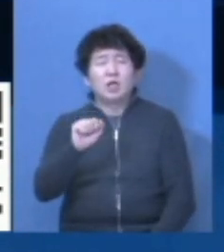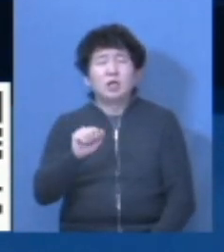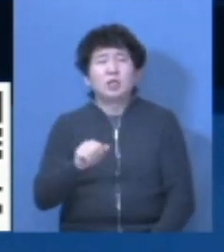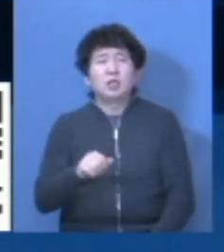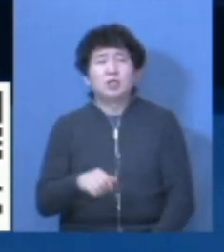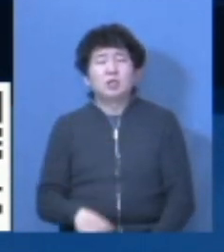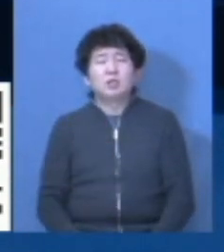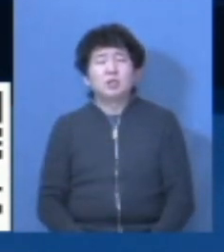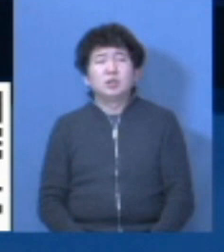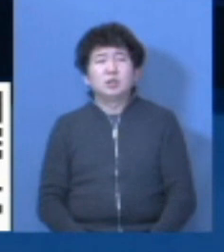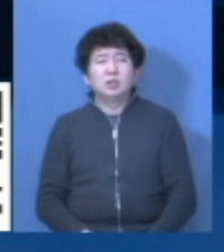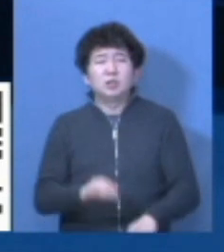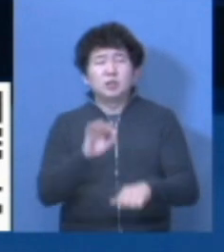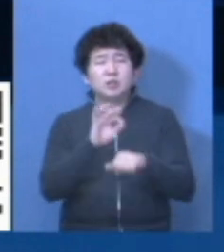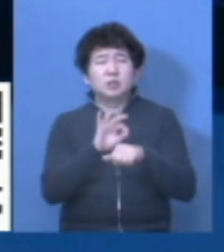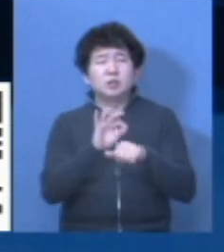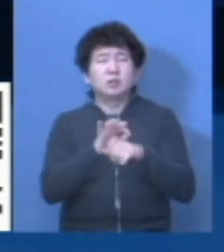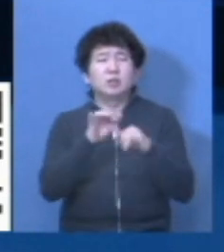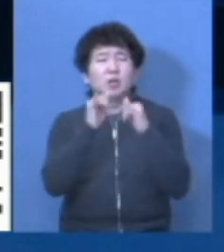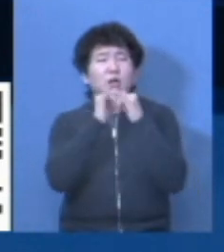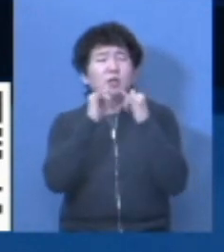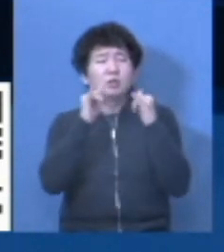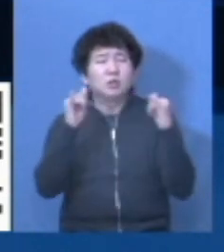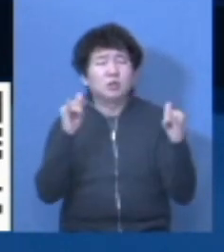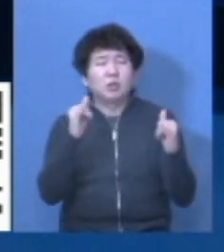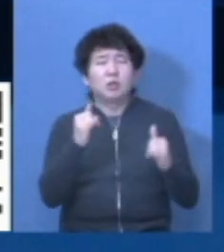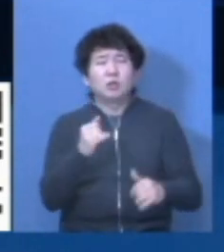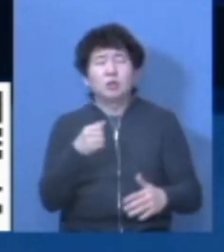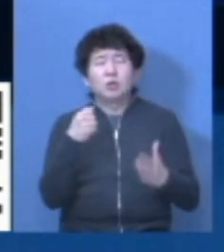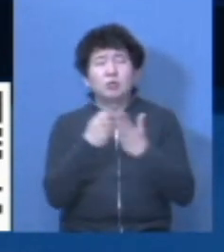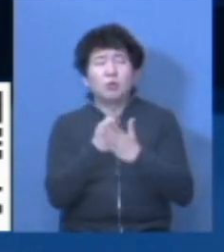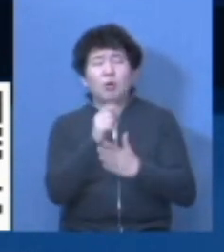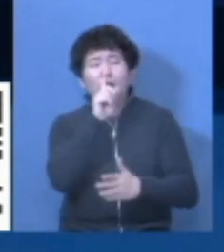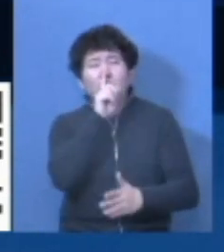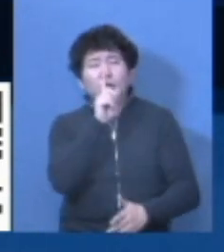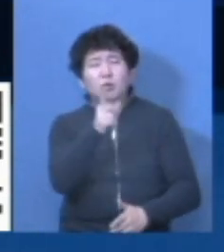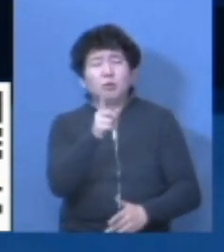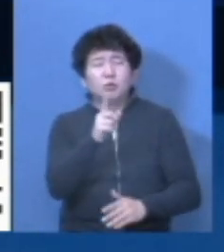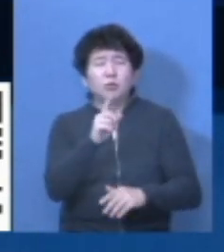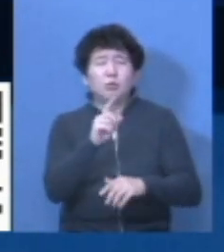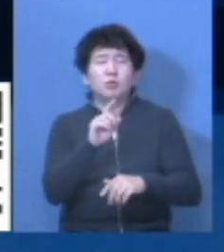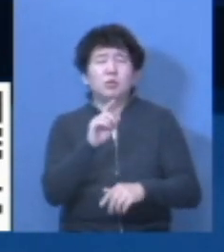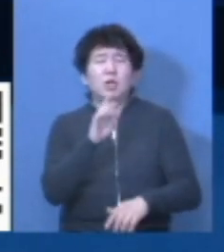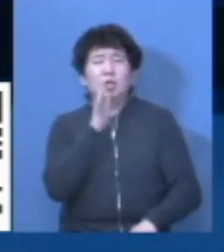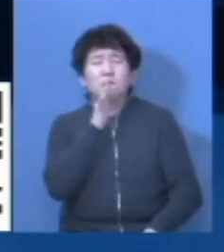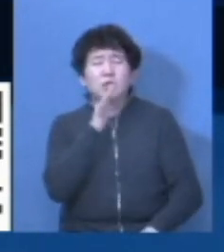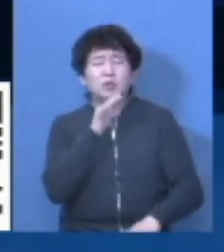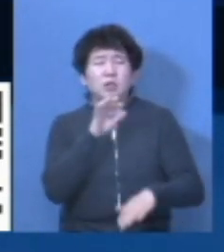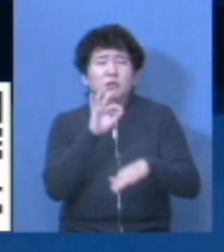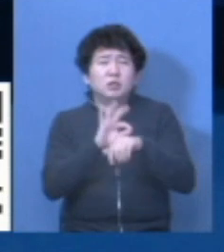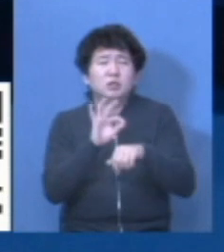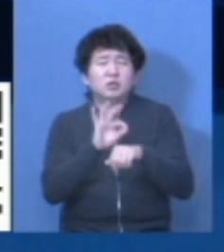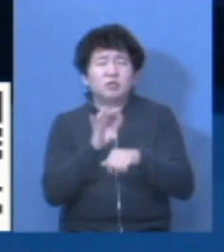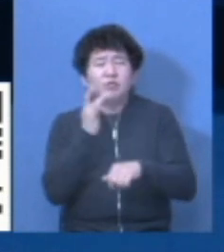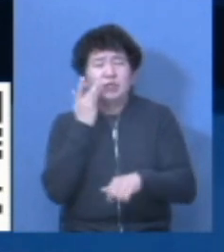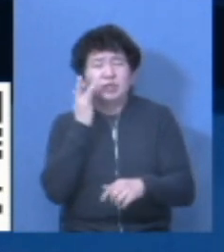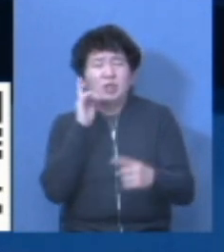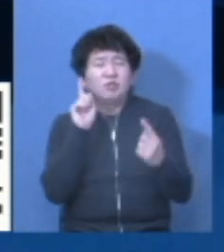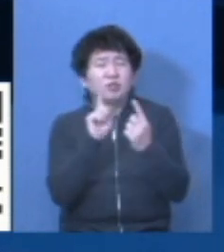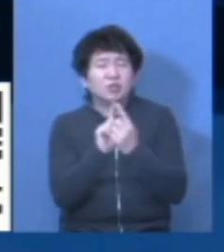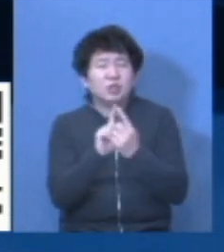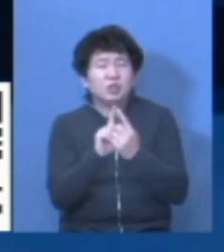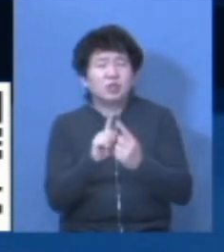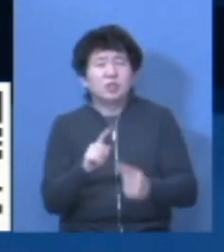Мамандар жұқпалы аурудың бұл түрі бір жасқа дейінгі балалар арасында өте сирек кездесетін айтады. Негізінен халық арасында сары